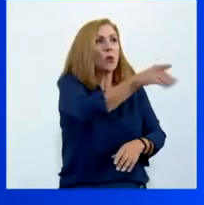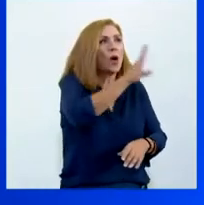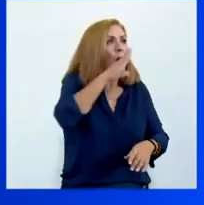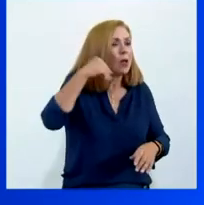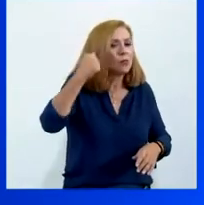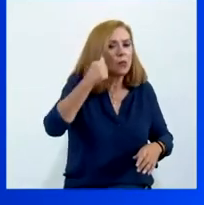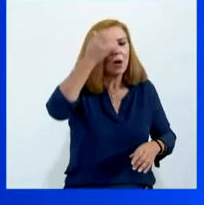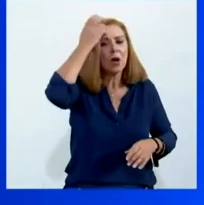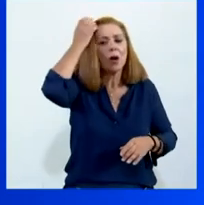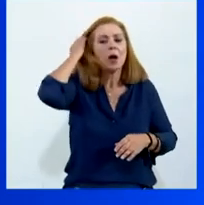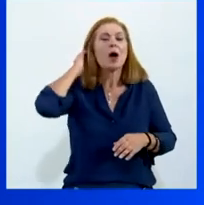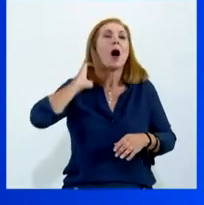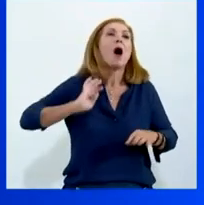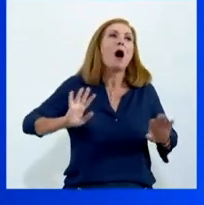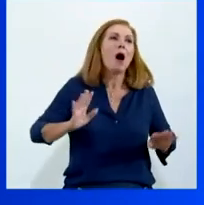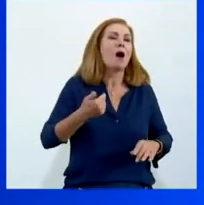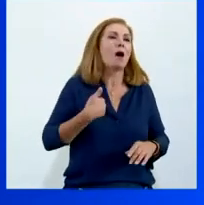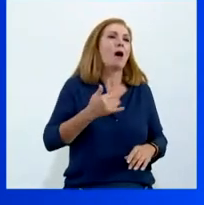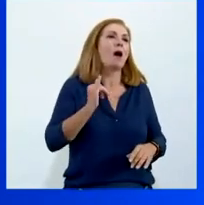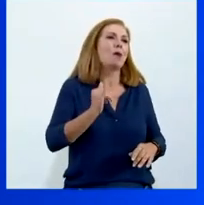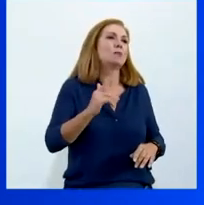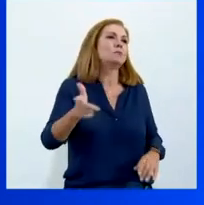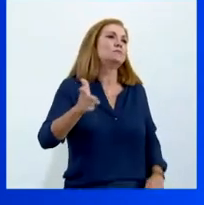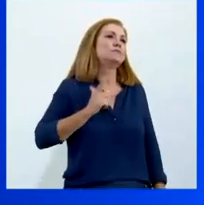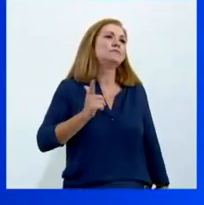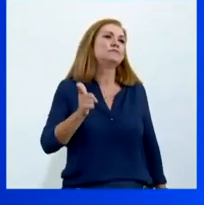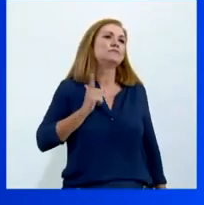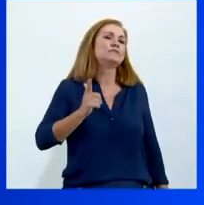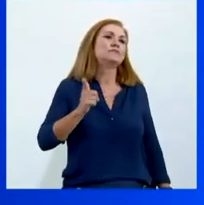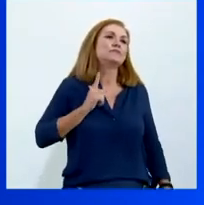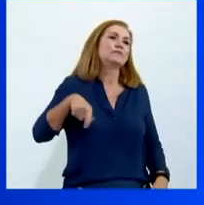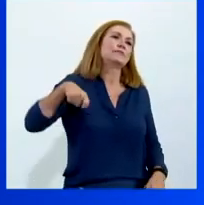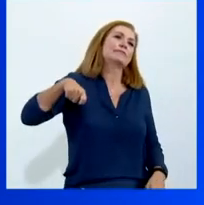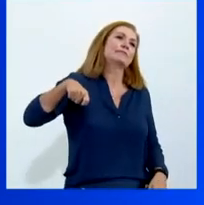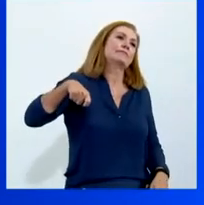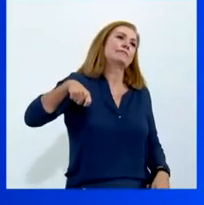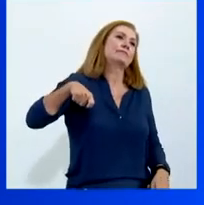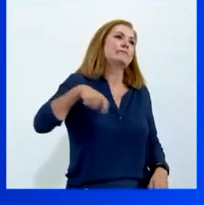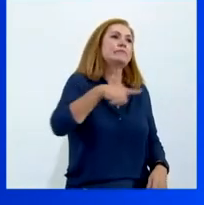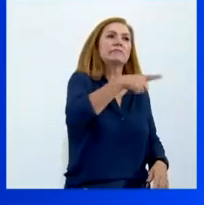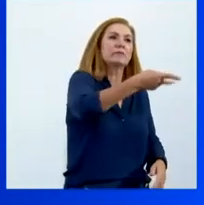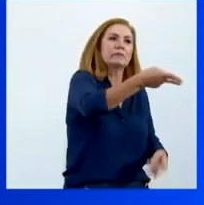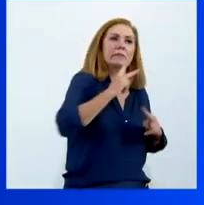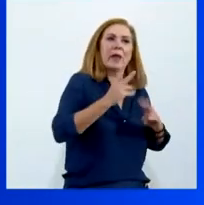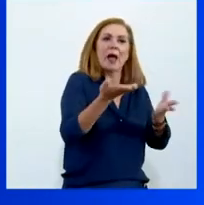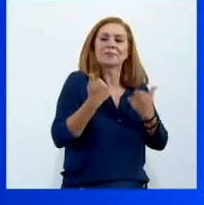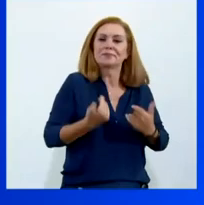ακόμα περιμένω στο ακουστικό.